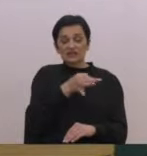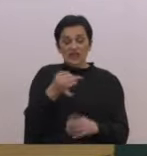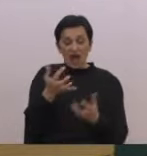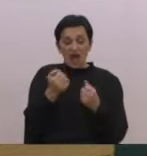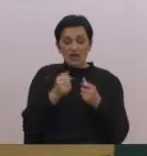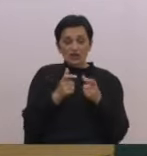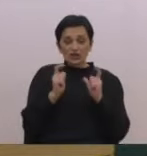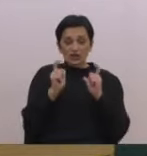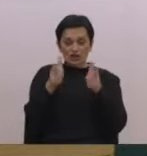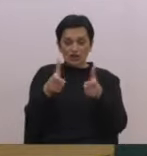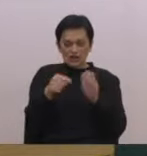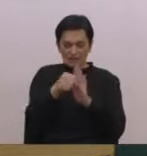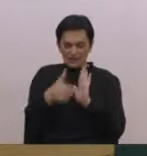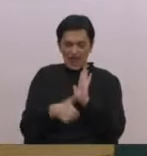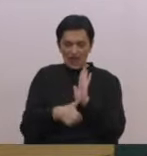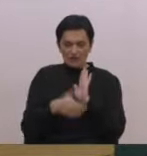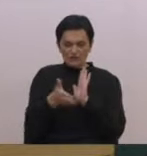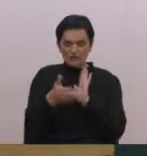მოდის ადამიანს